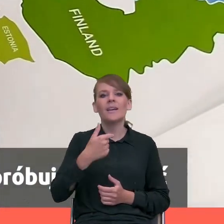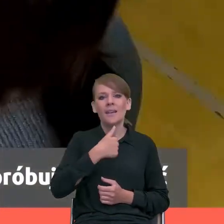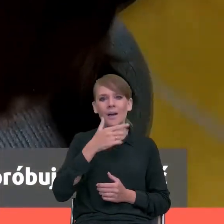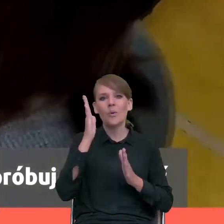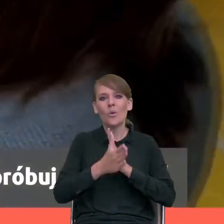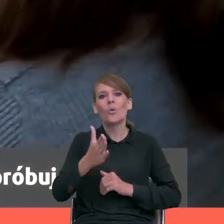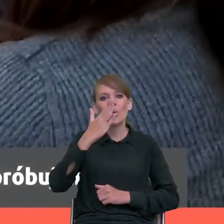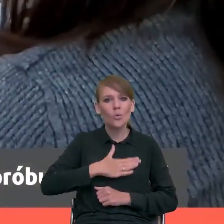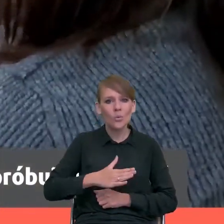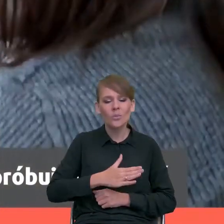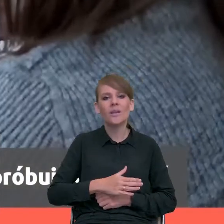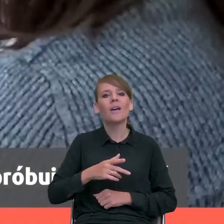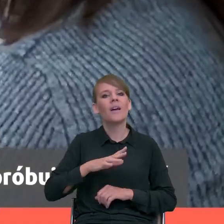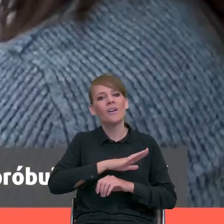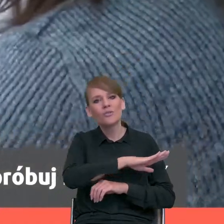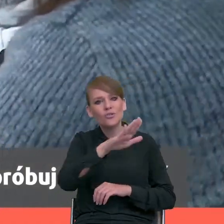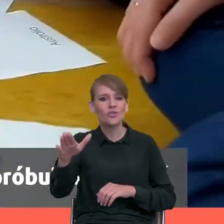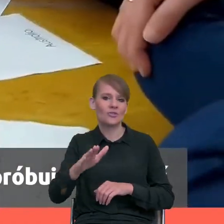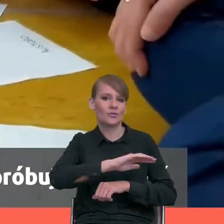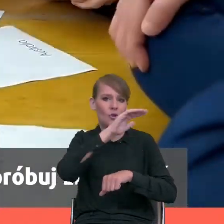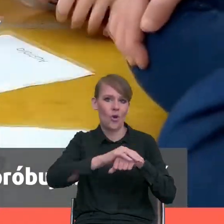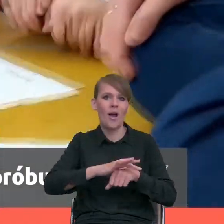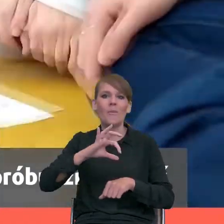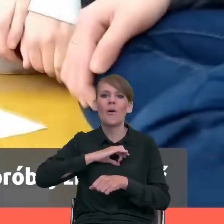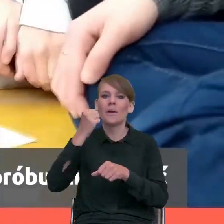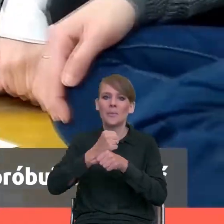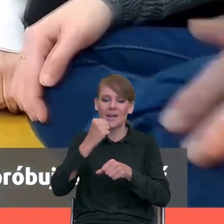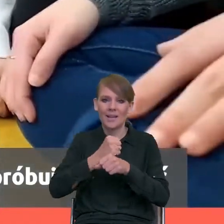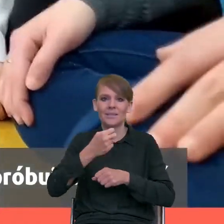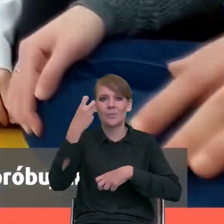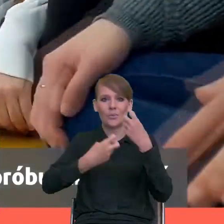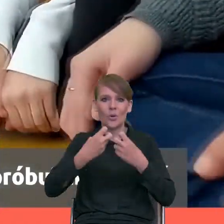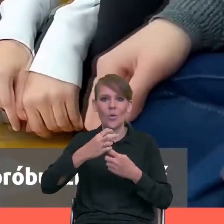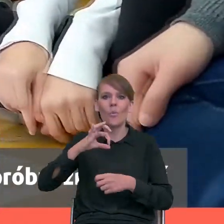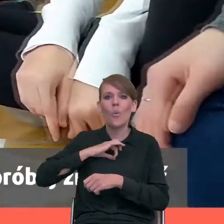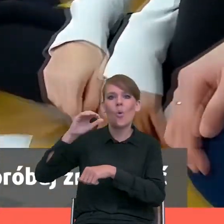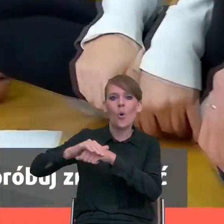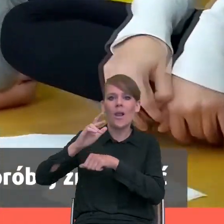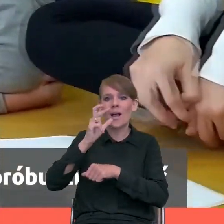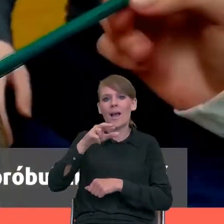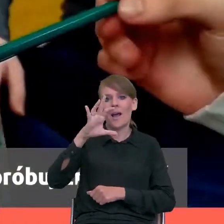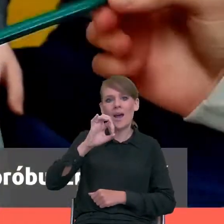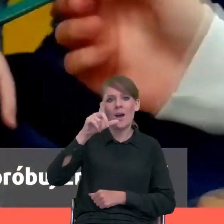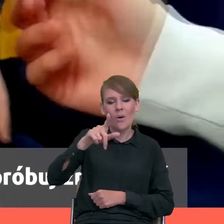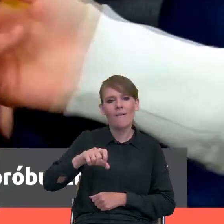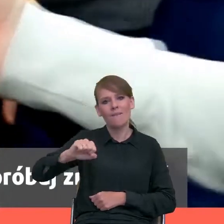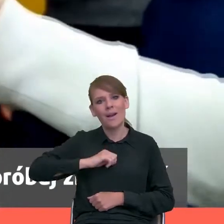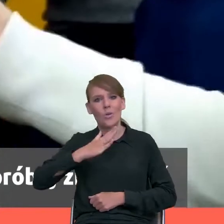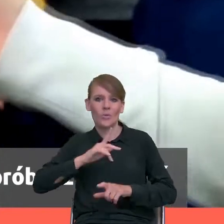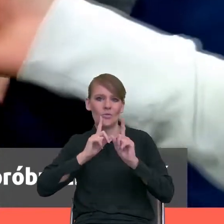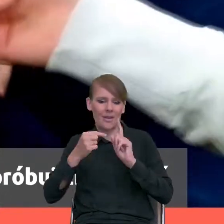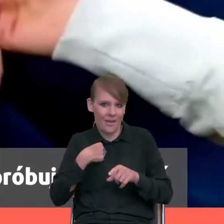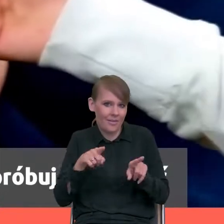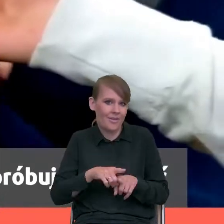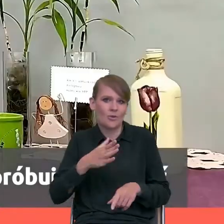jak wszyscy ze sobą żyją w zgodzie, a u mnie w klasie jest taki problem, że mój kolega Karol jest bardzo fajnie, lubi rozmawiać. Ja też lubię rozmawiać i mi